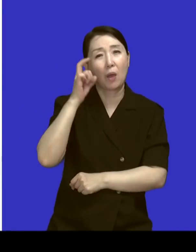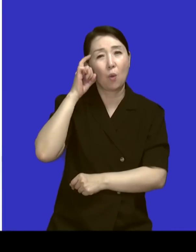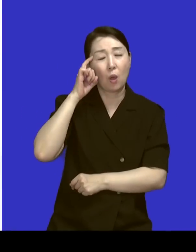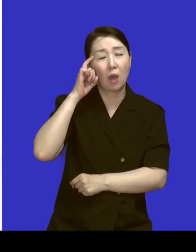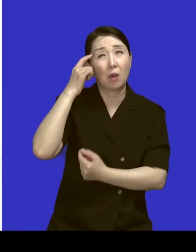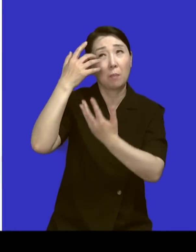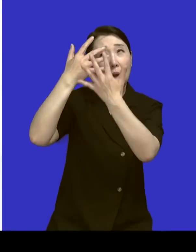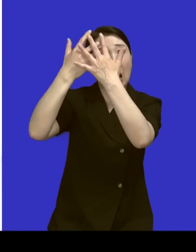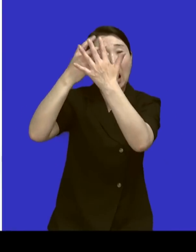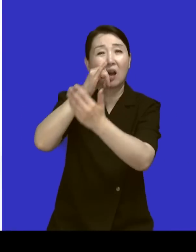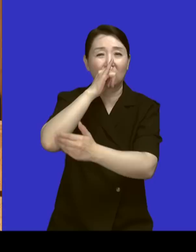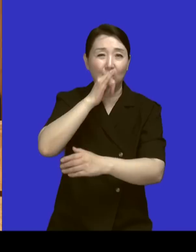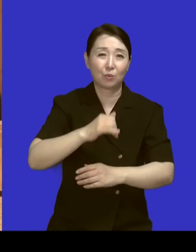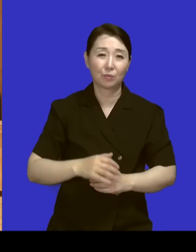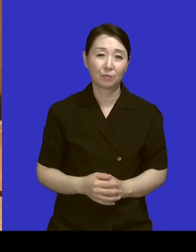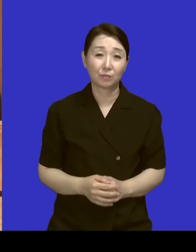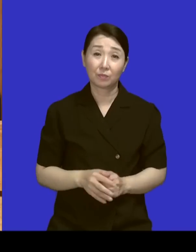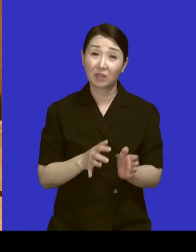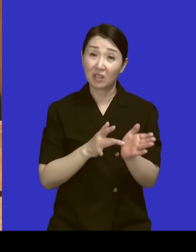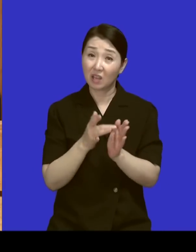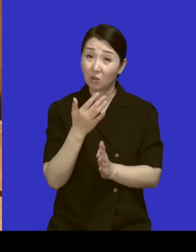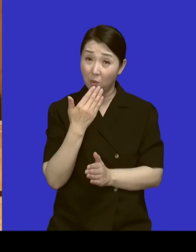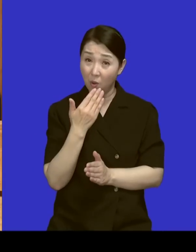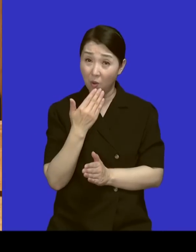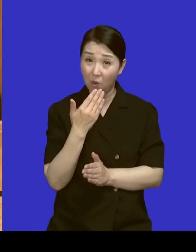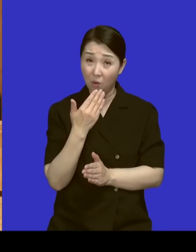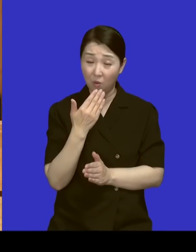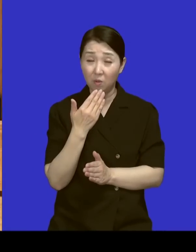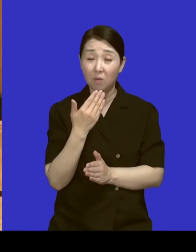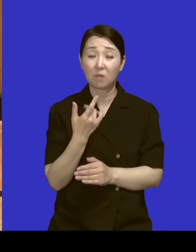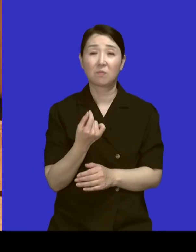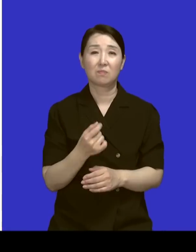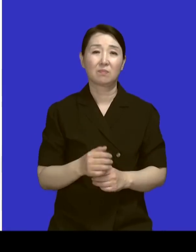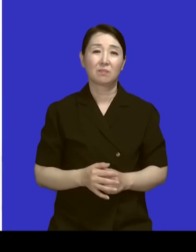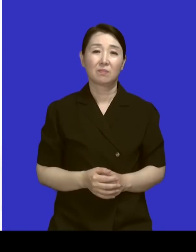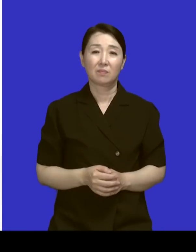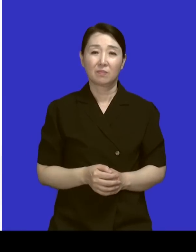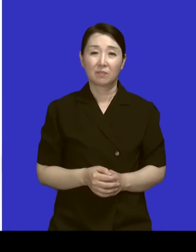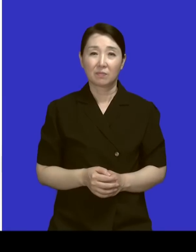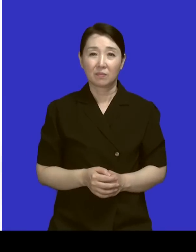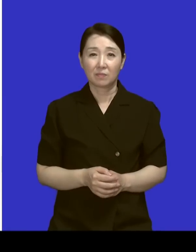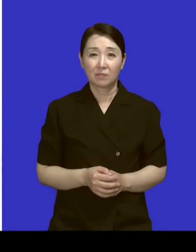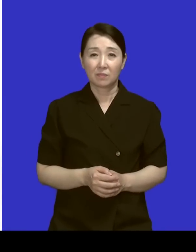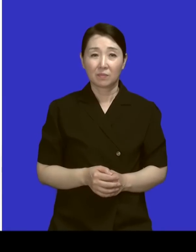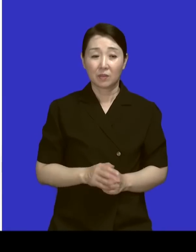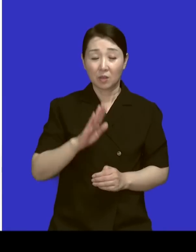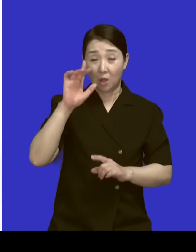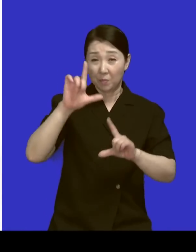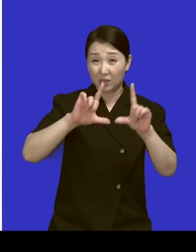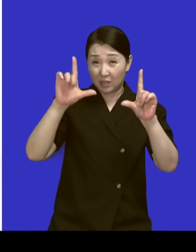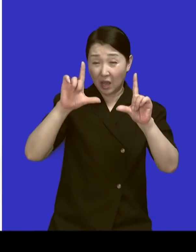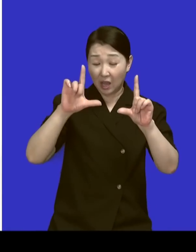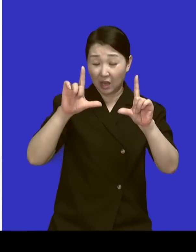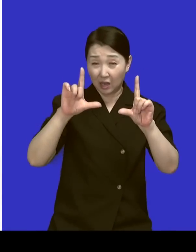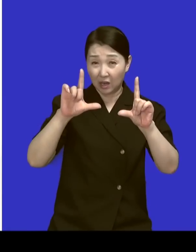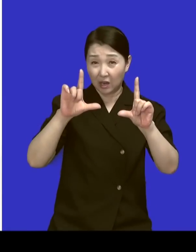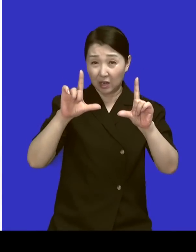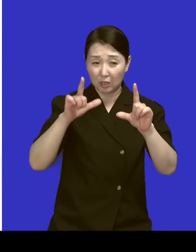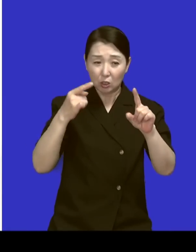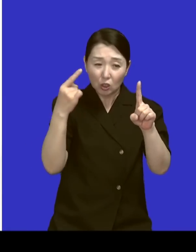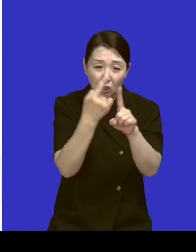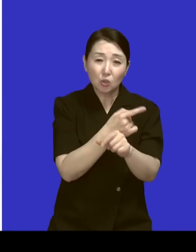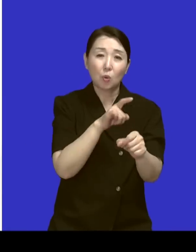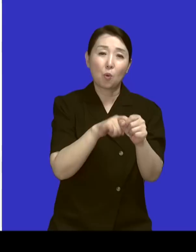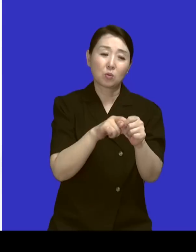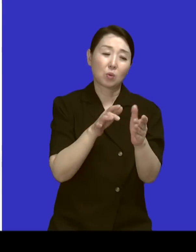되니까. 그럼 약도 먹고 그랬을 거 아니에요? 네, 그래서 그 증상들을 재우기 위해서